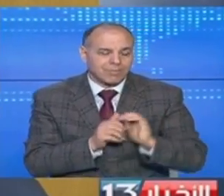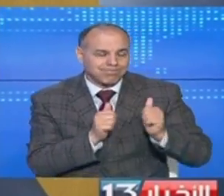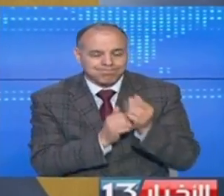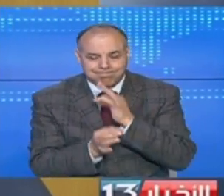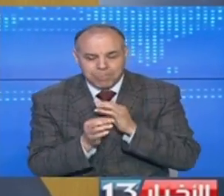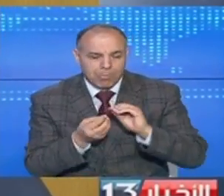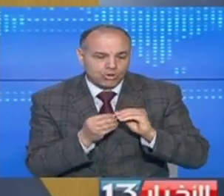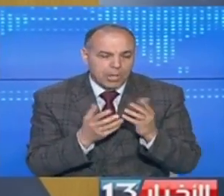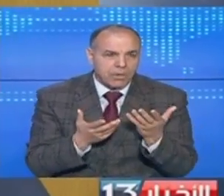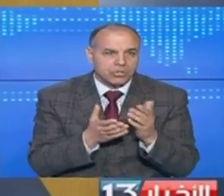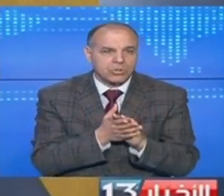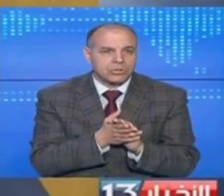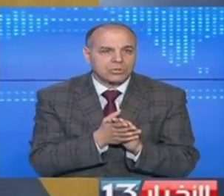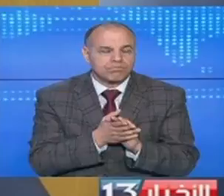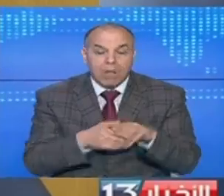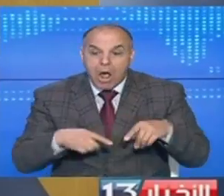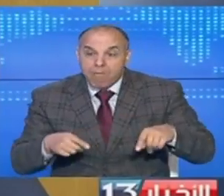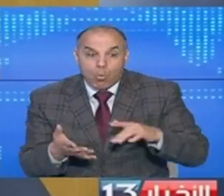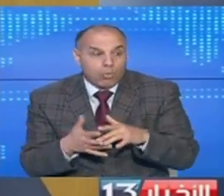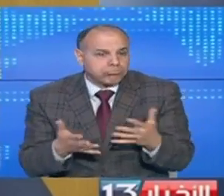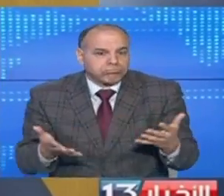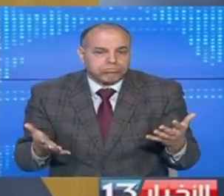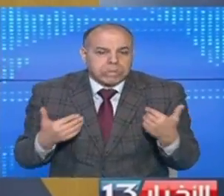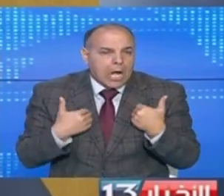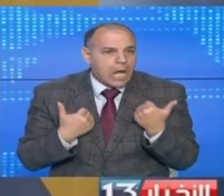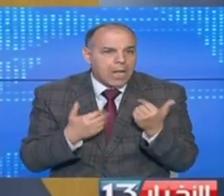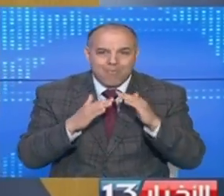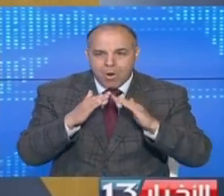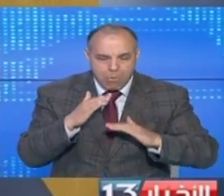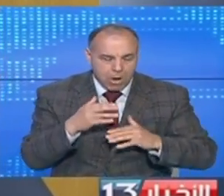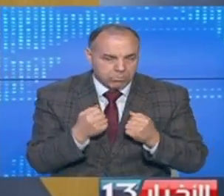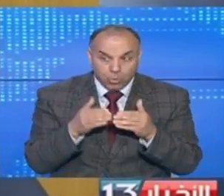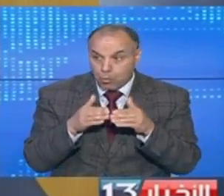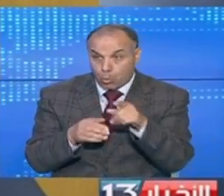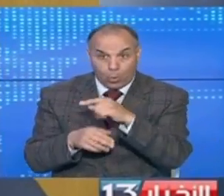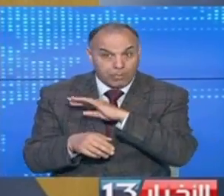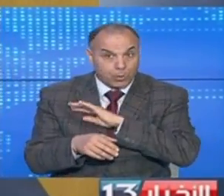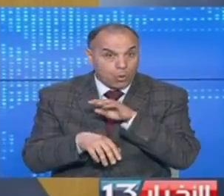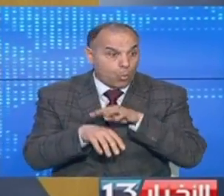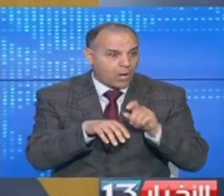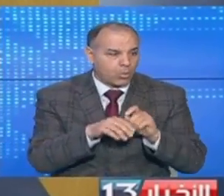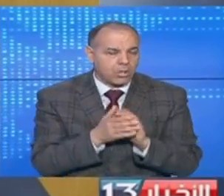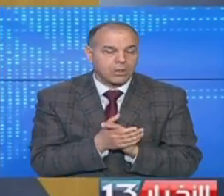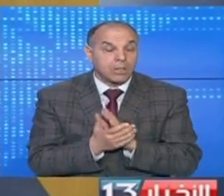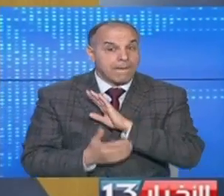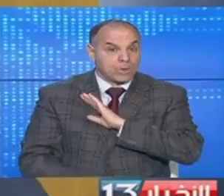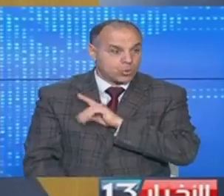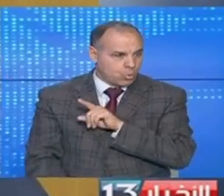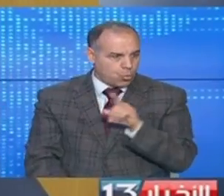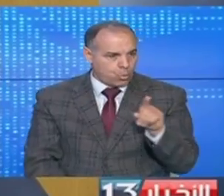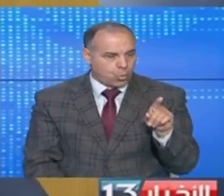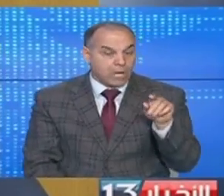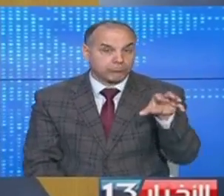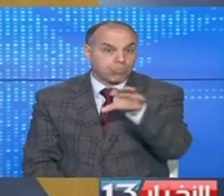بيصير في حاله من الخوف والعلاقه اللي نحاول والنفط ومنها ونطلب منكم دوركم على